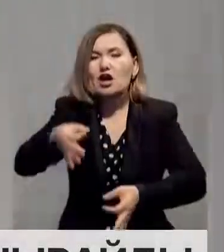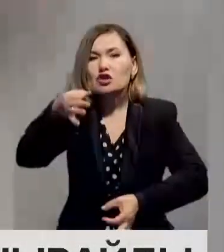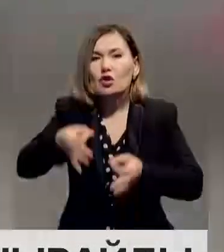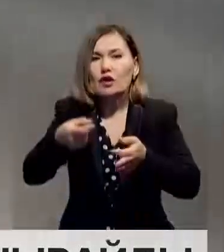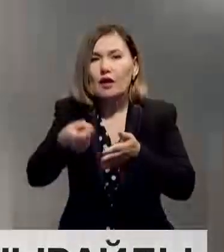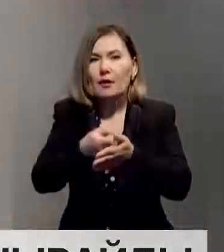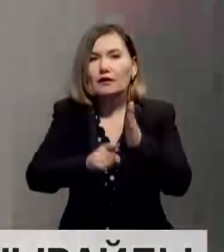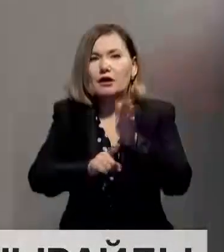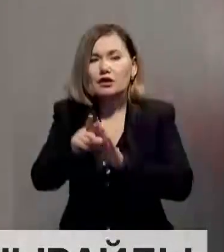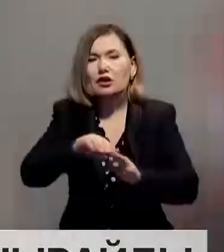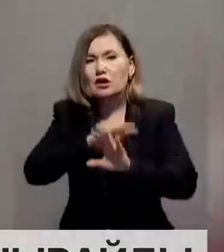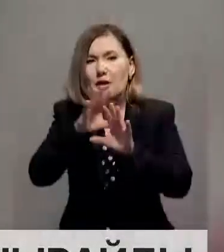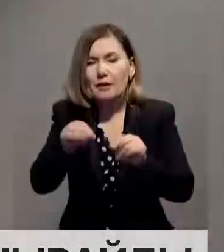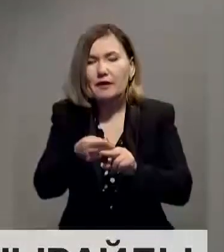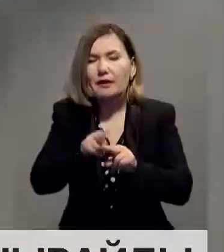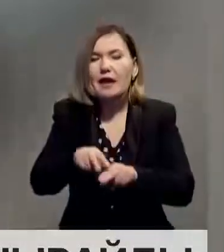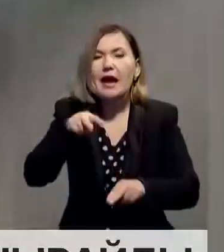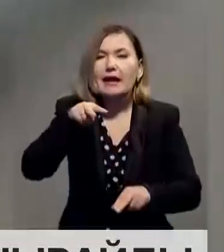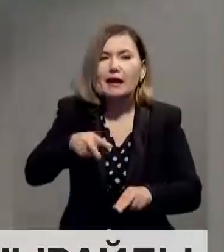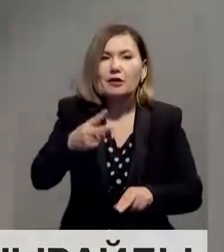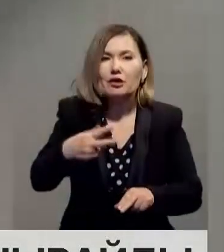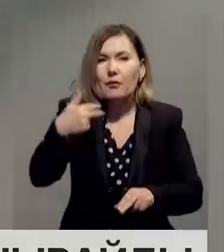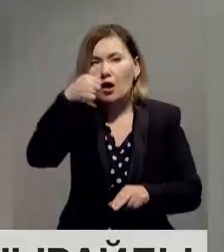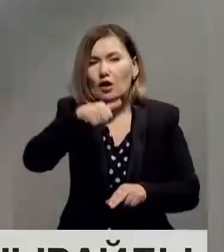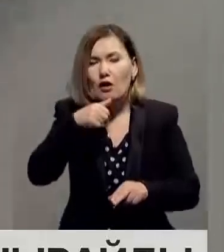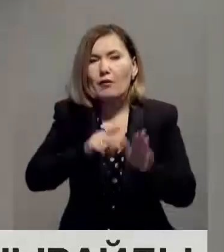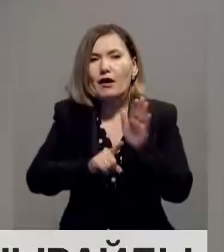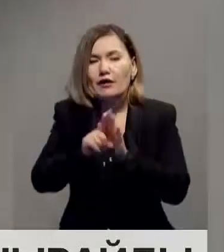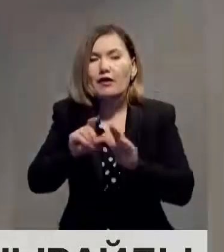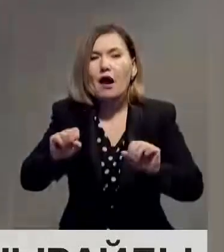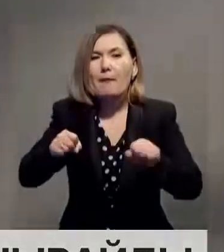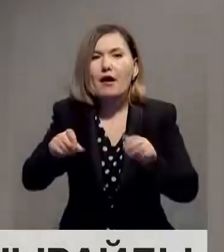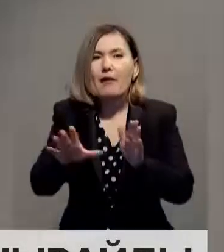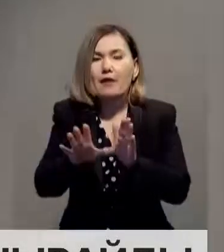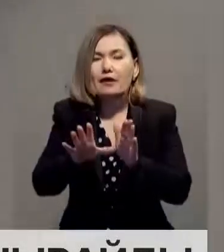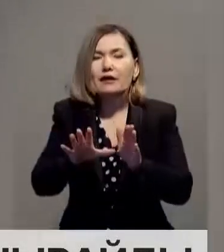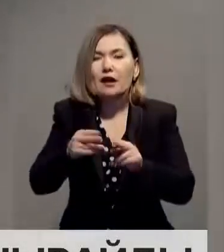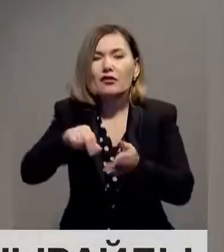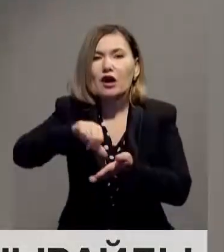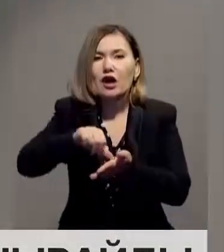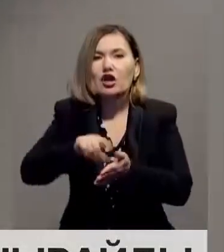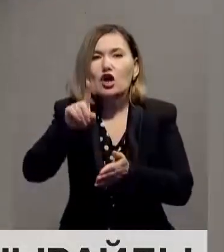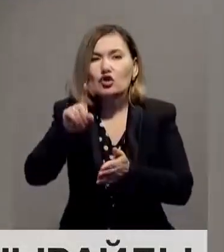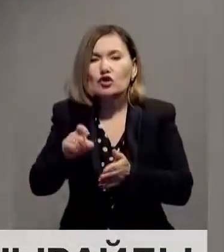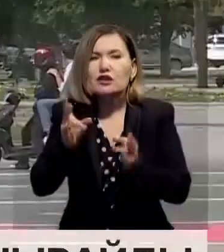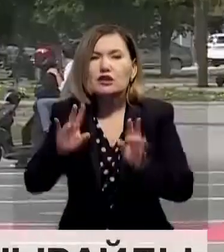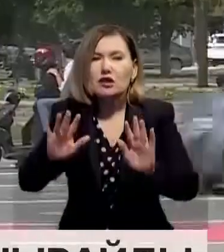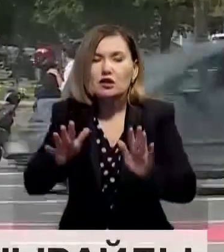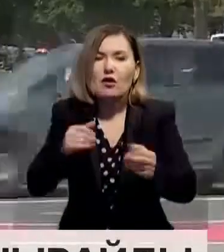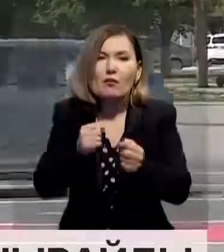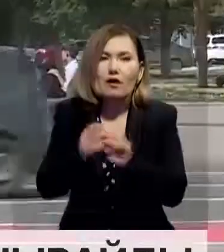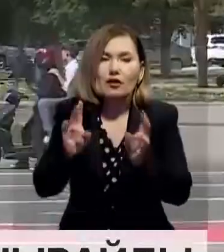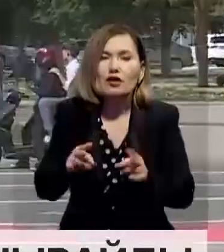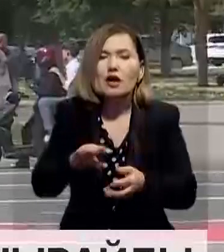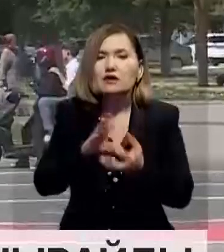дейінгі тергеу басталды. Жалпы жыл басынан бері елде мопедтердің қатысуымен 100 жол көлік оқиғасы тіркелген. Салдарынан 4